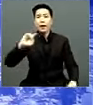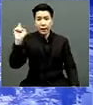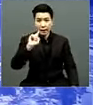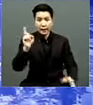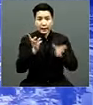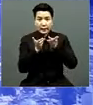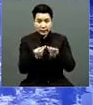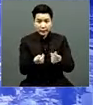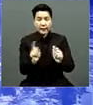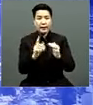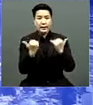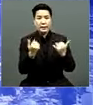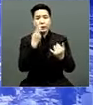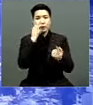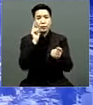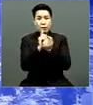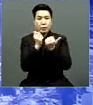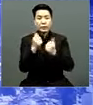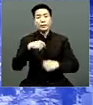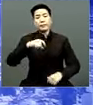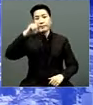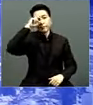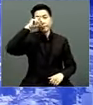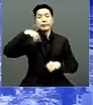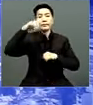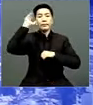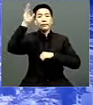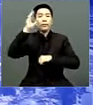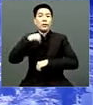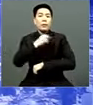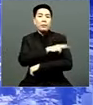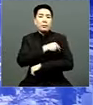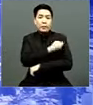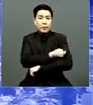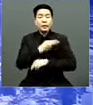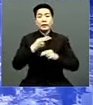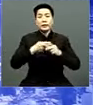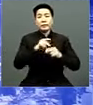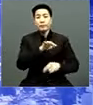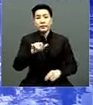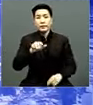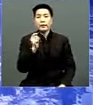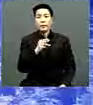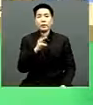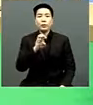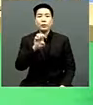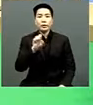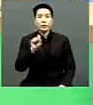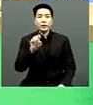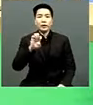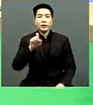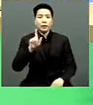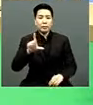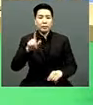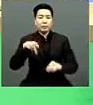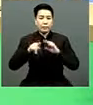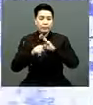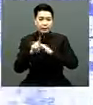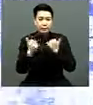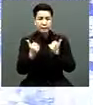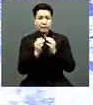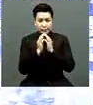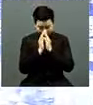างไรบ้างนะคะเราไปติดตามจากท่านโฆษกสบค.นายแพทย์ทวีสินวิษณุโยธินเรียนเชิญท่านโฆษกค่ะ